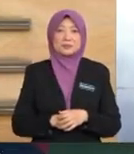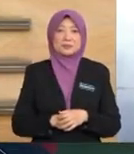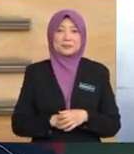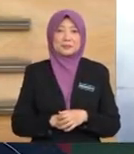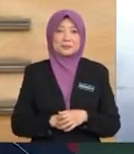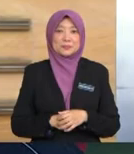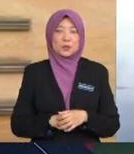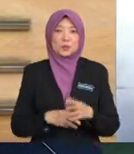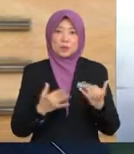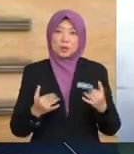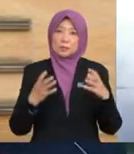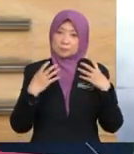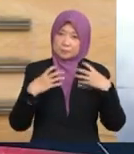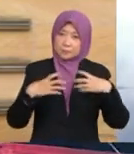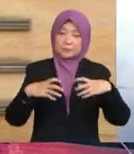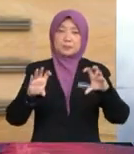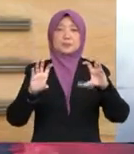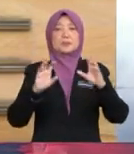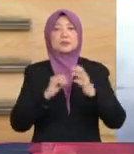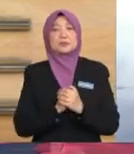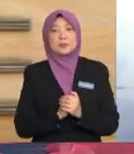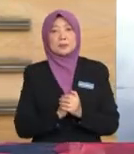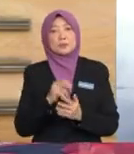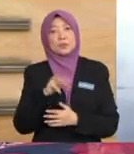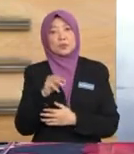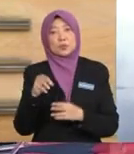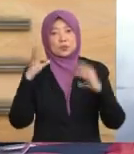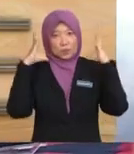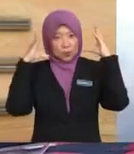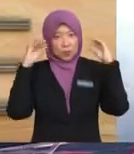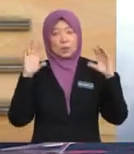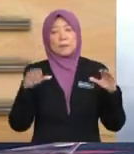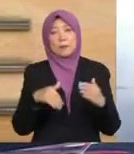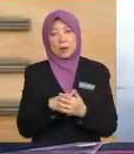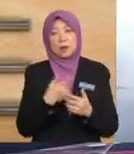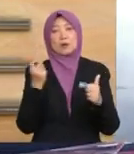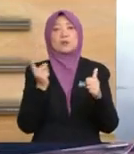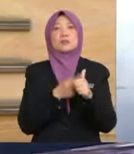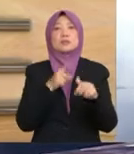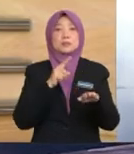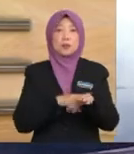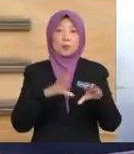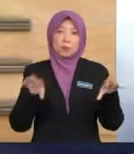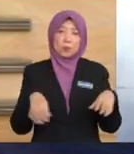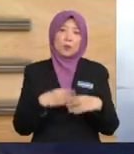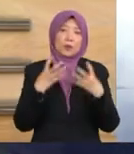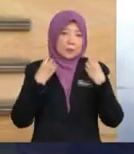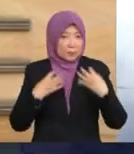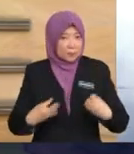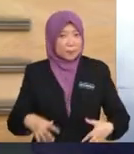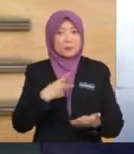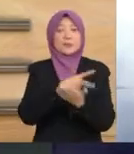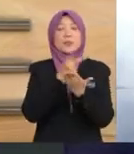Okey, saya cuba ya cikgu. Maklumlah murid cikgu ni baru pertama kali membuat hiasan kek. Harap-harap jadilah